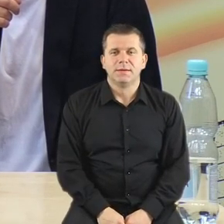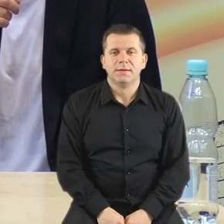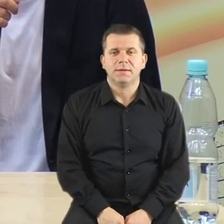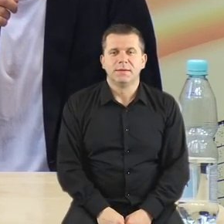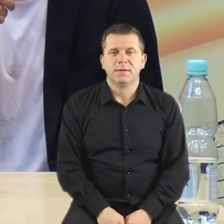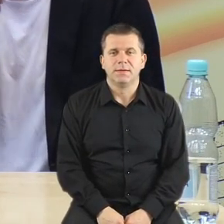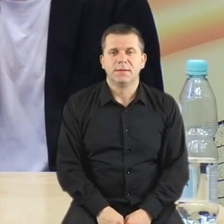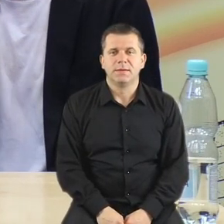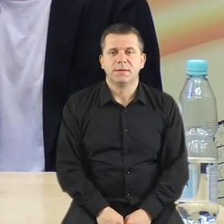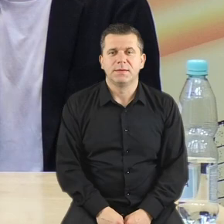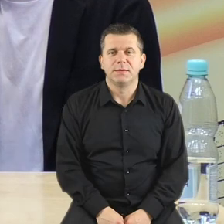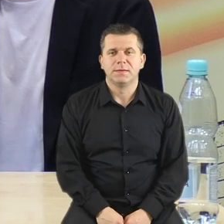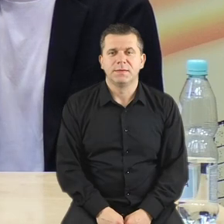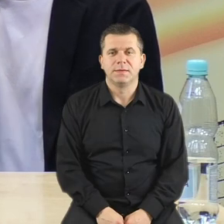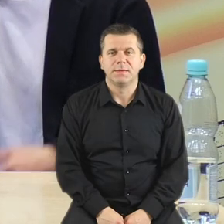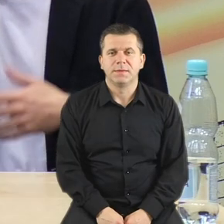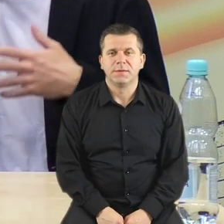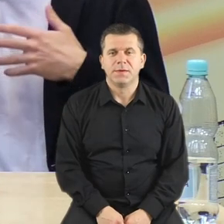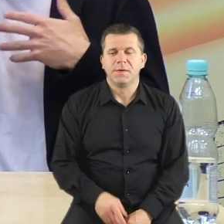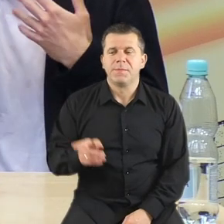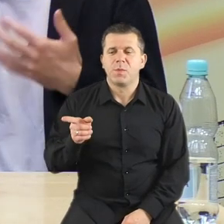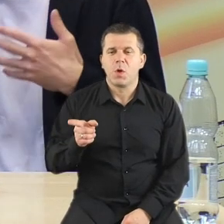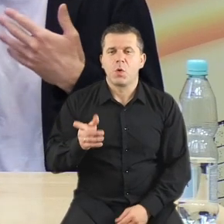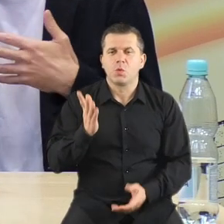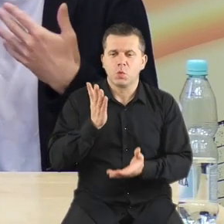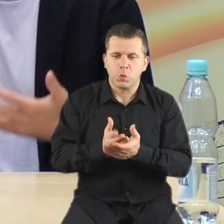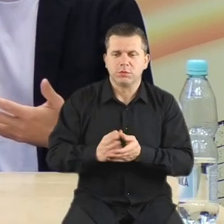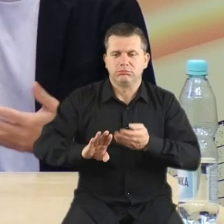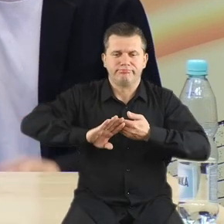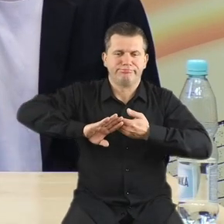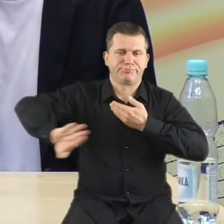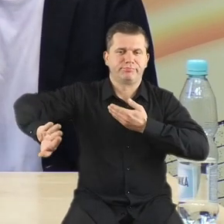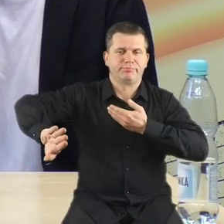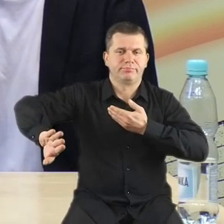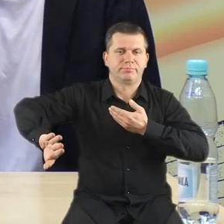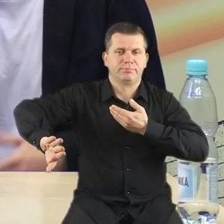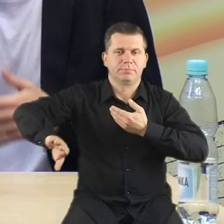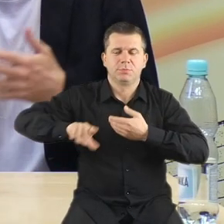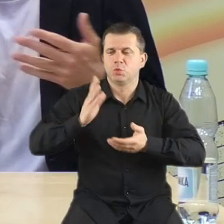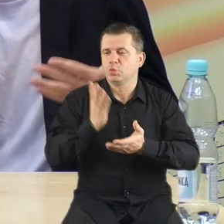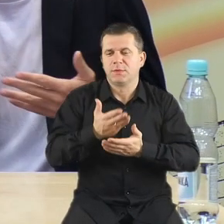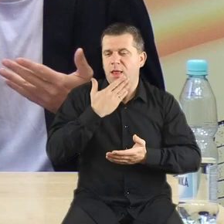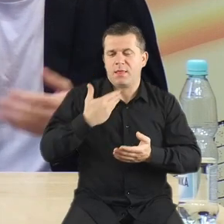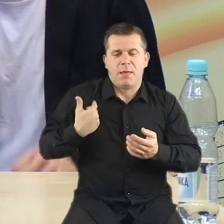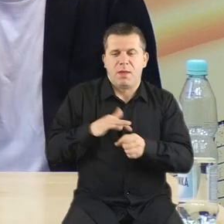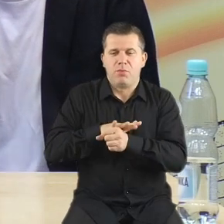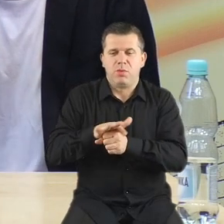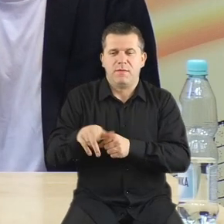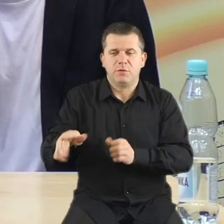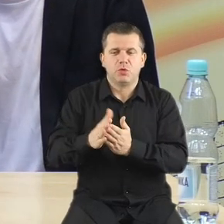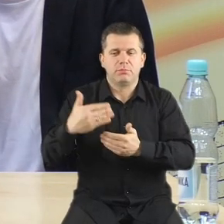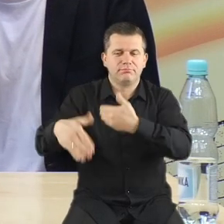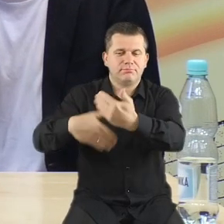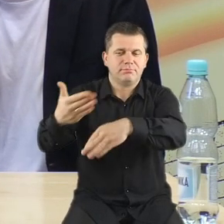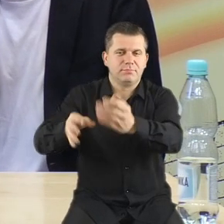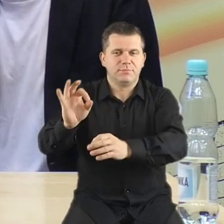Że tak powiem, no to jakieś słowo akurat też z socjologii. Ona się tak wyalienowuje. Czyli żyje już niezależnie od nas,